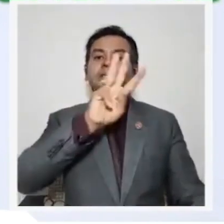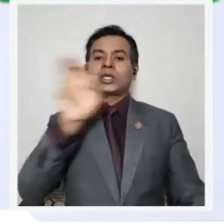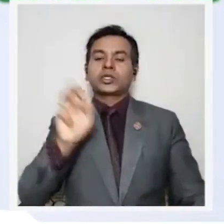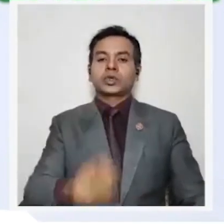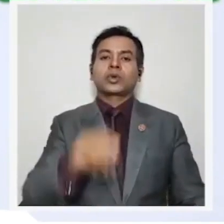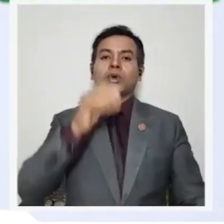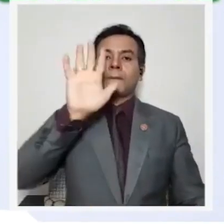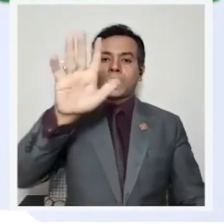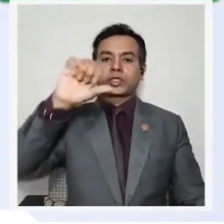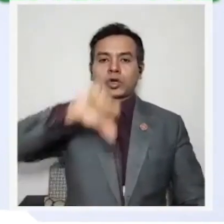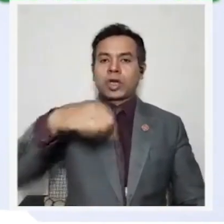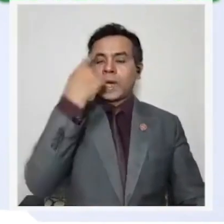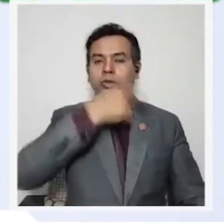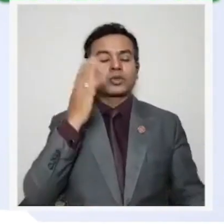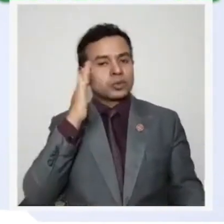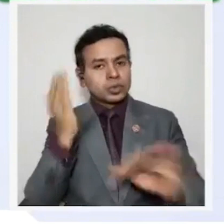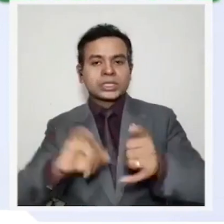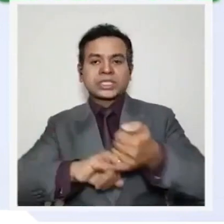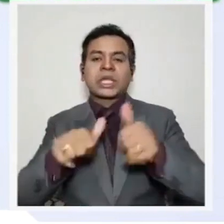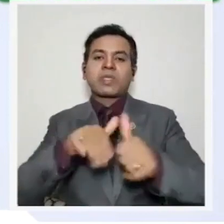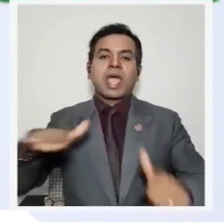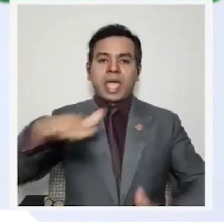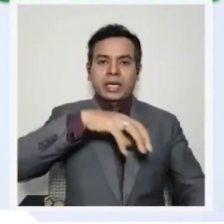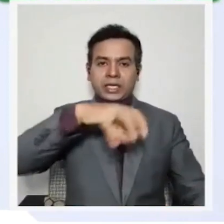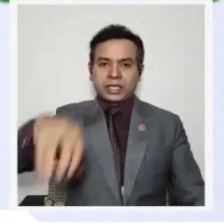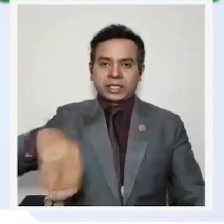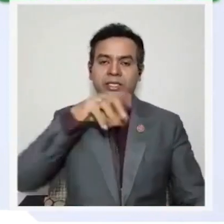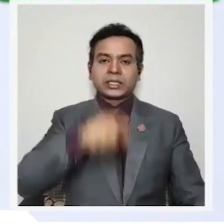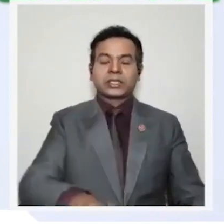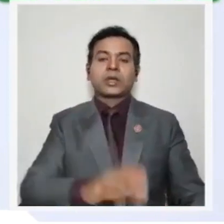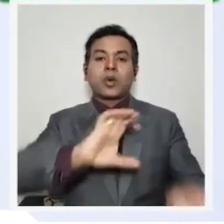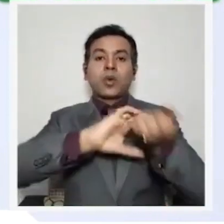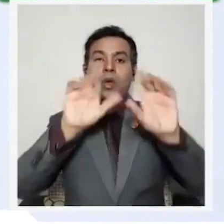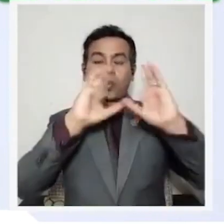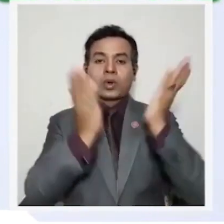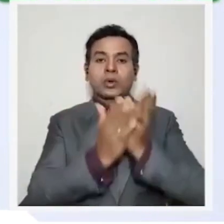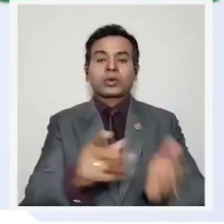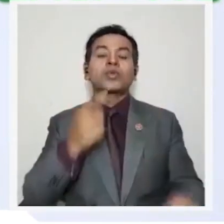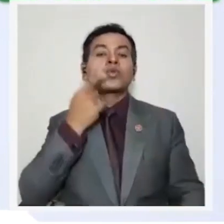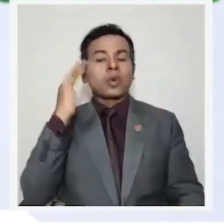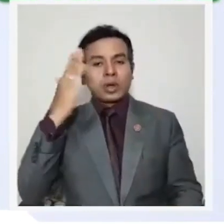করেছেন 219 জন এবং এ পর্যন্ত 6,359 জন।